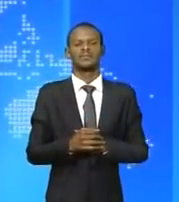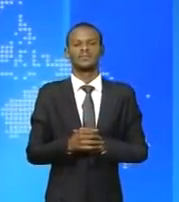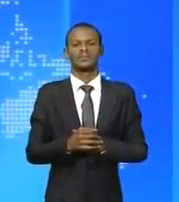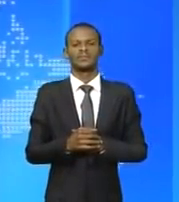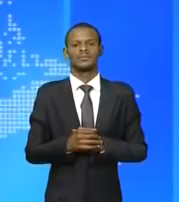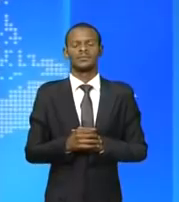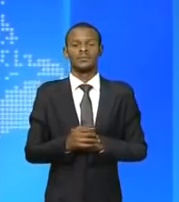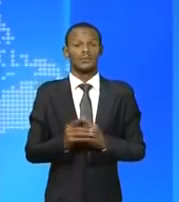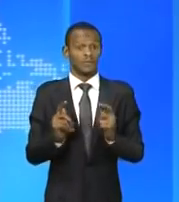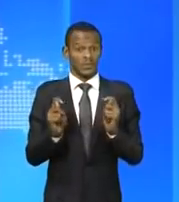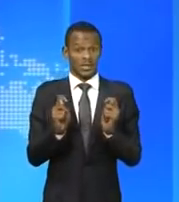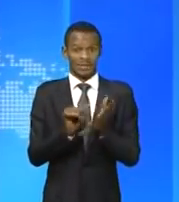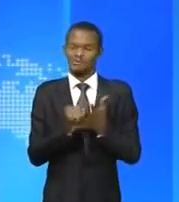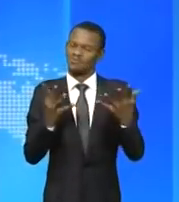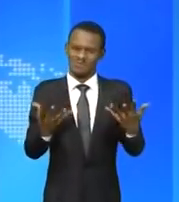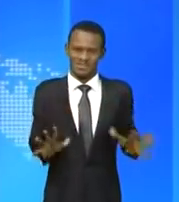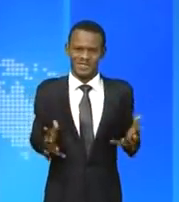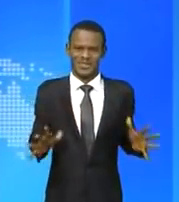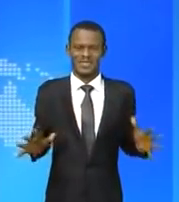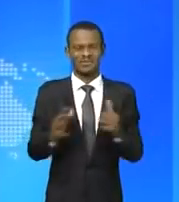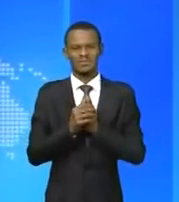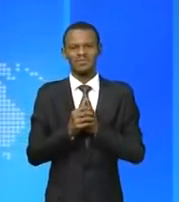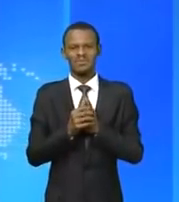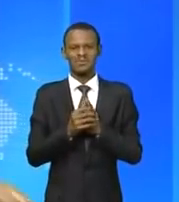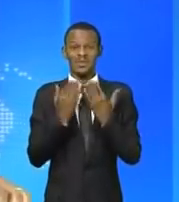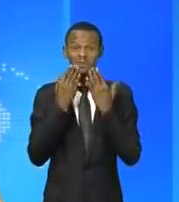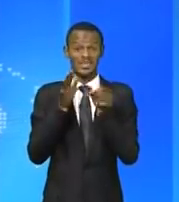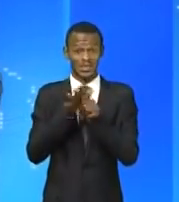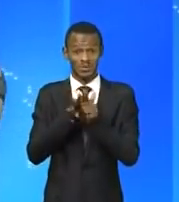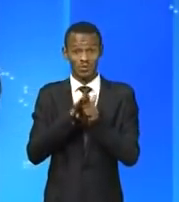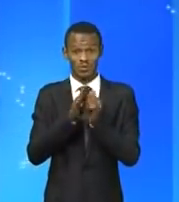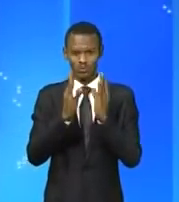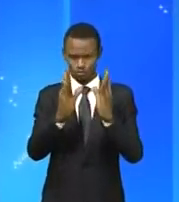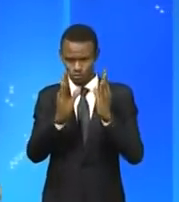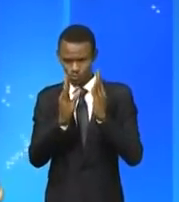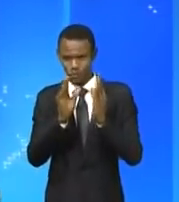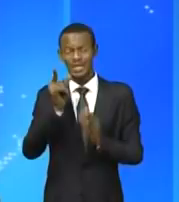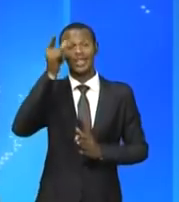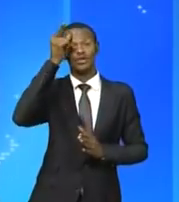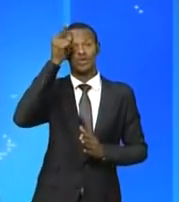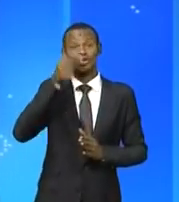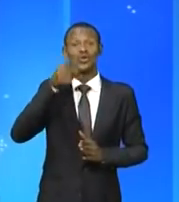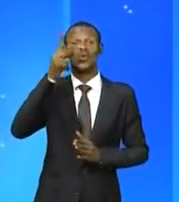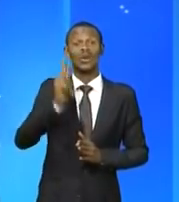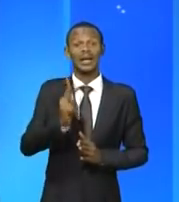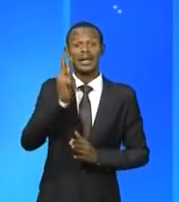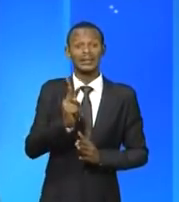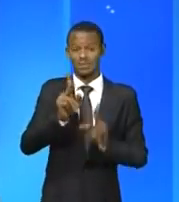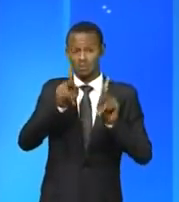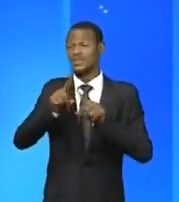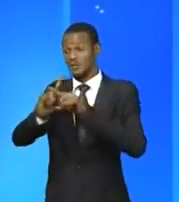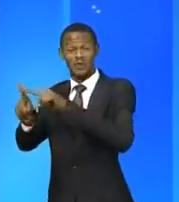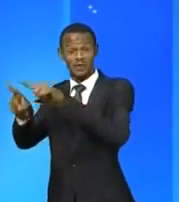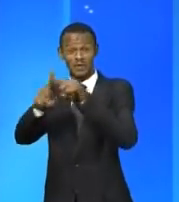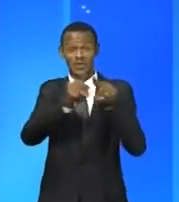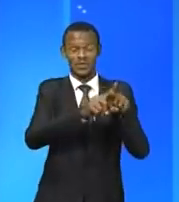Ce journal est complètement terminé. Merci de nous avoir suivis à Lubumbashi dans le Haut-Katanga. Merci à la grande